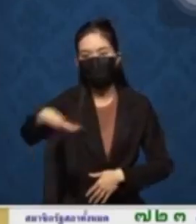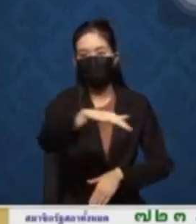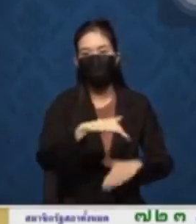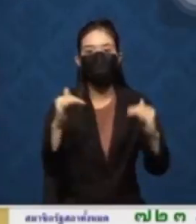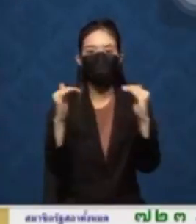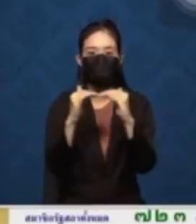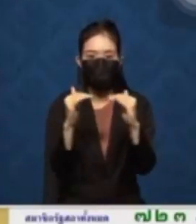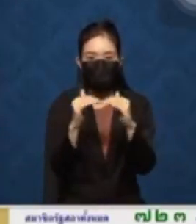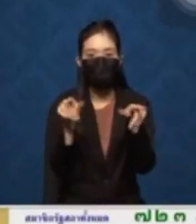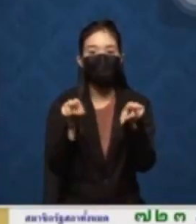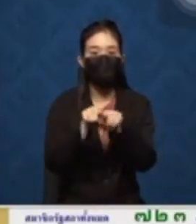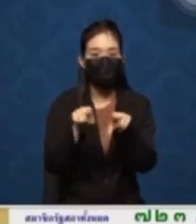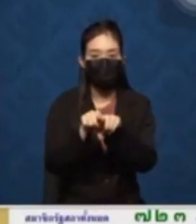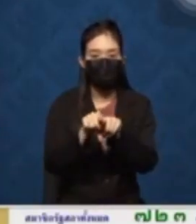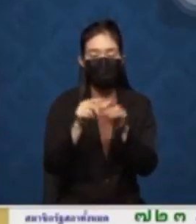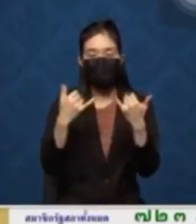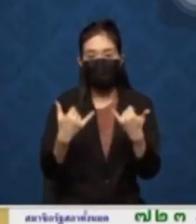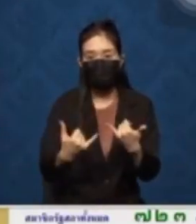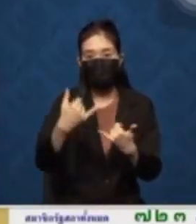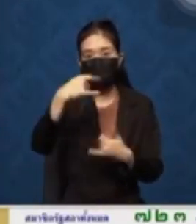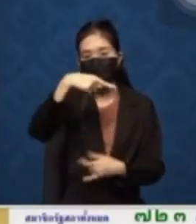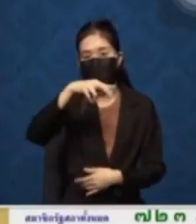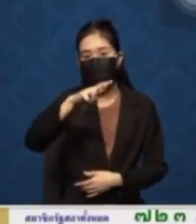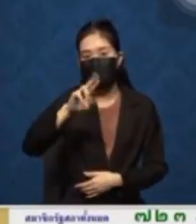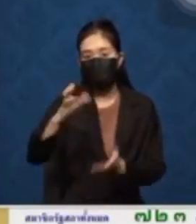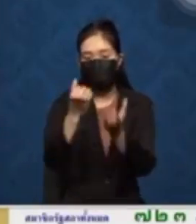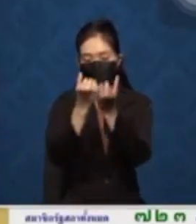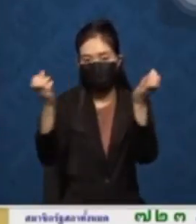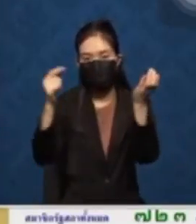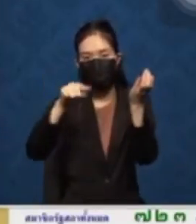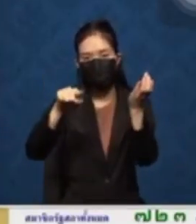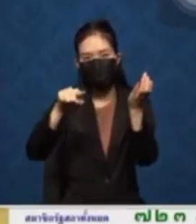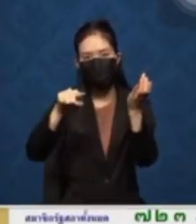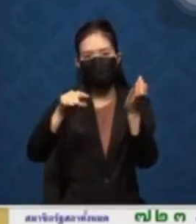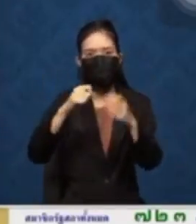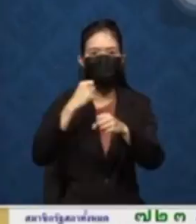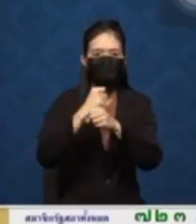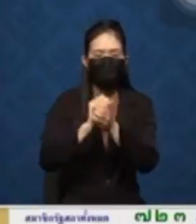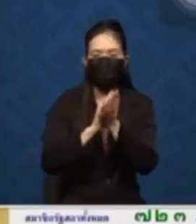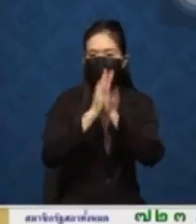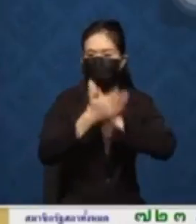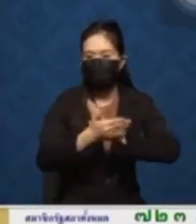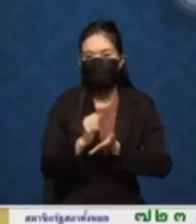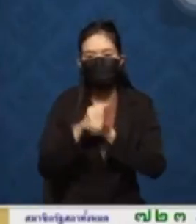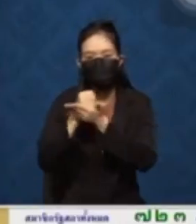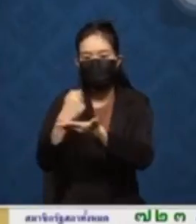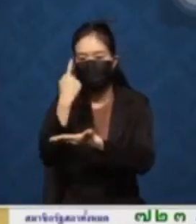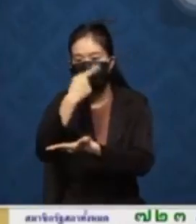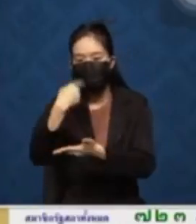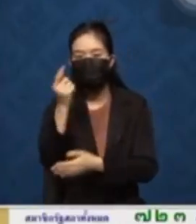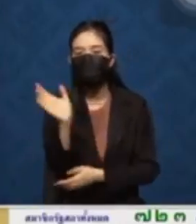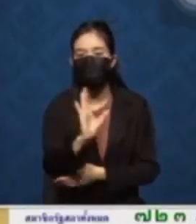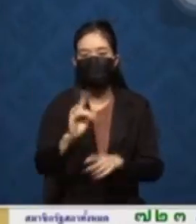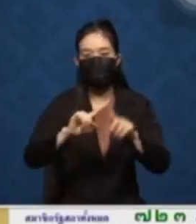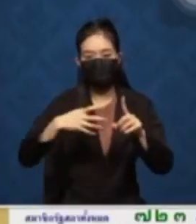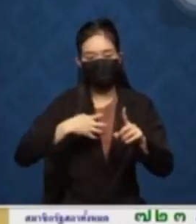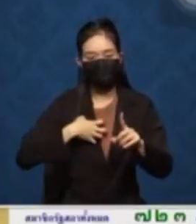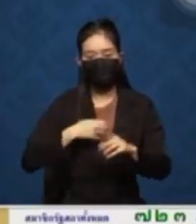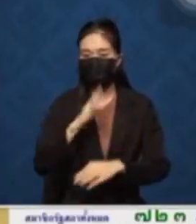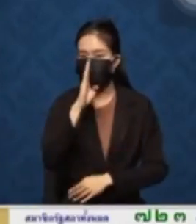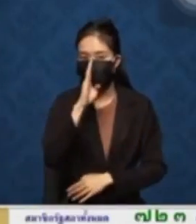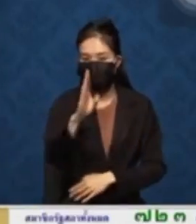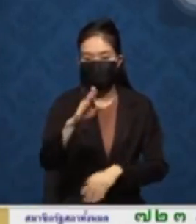นร่างแก้ไขรัฐธรรมนูญของเรานะครับไม่ได้ต้องการจะตอบสนองฝ่ายซ้ายหรือว่าฝ่ายขวาแต่เราต้องการสร้างระบบการเมืองที่เป็นกลางกับทุก